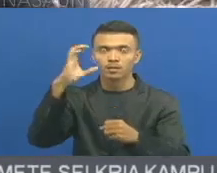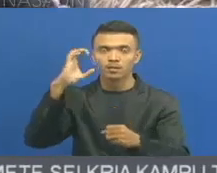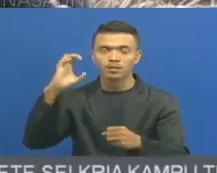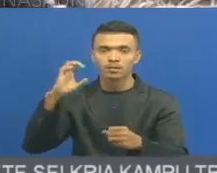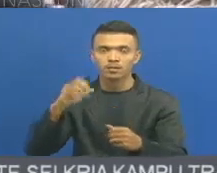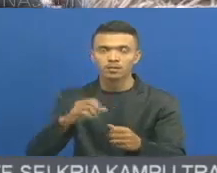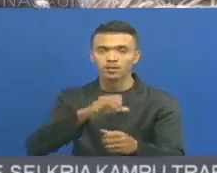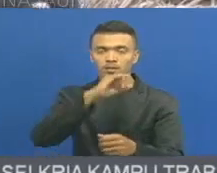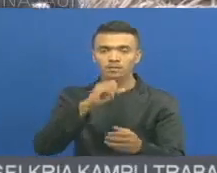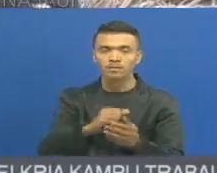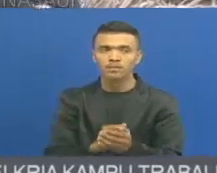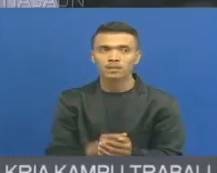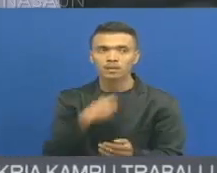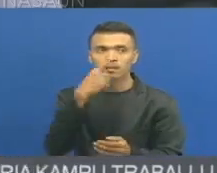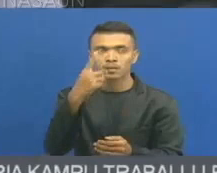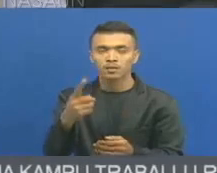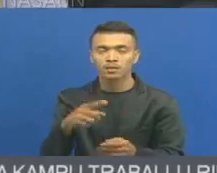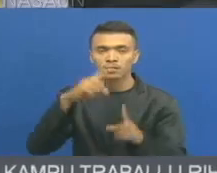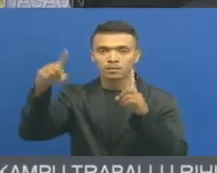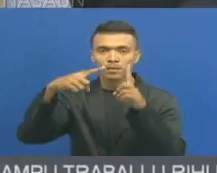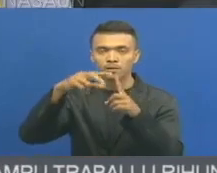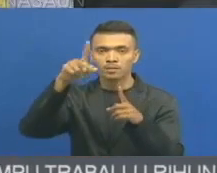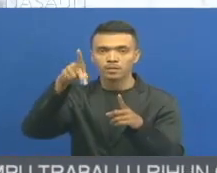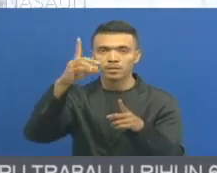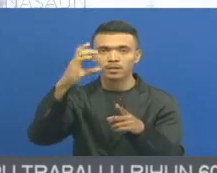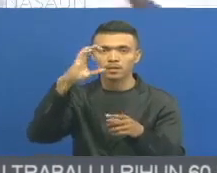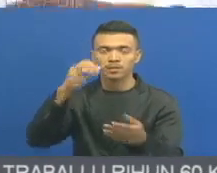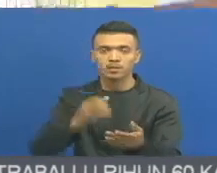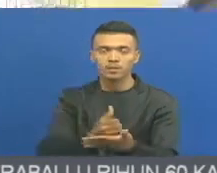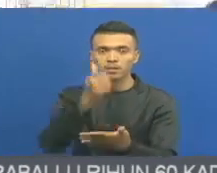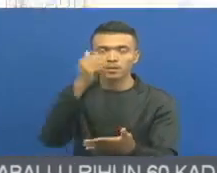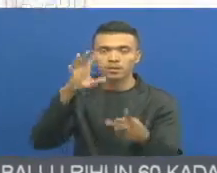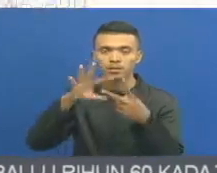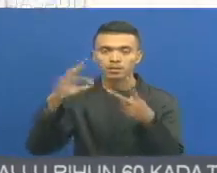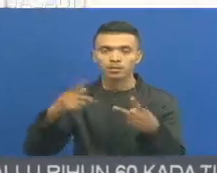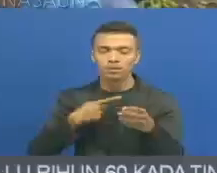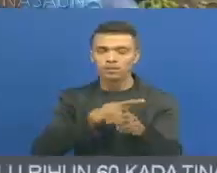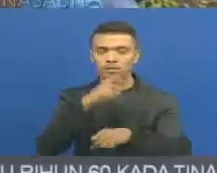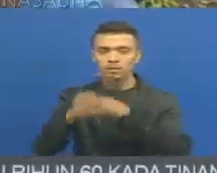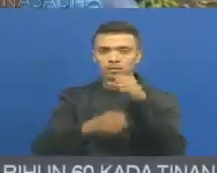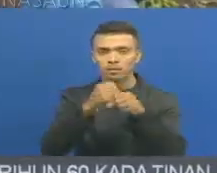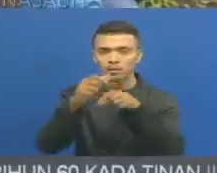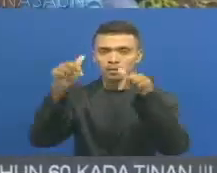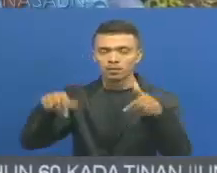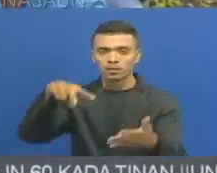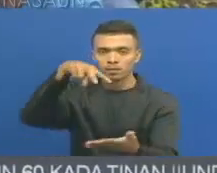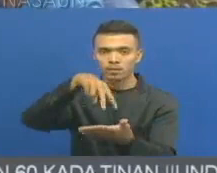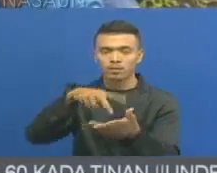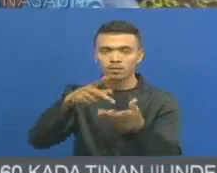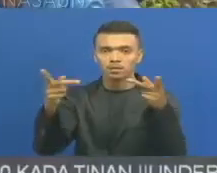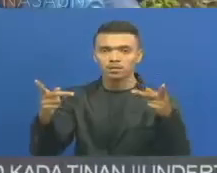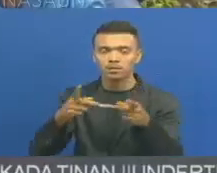Kristen Geraldo Simeni Sateten wanghira PDC manan ihe elisan parlamentar tinang ne sehari fabrika